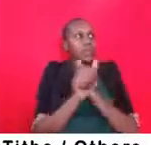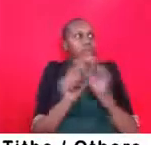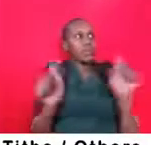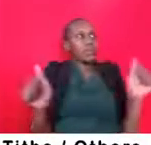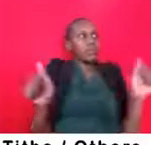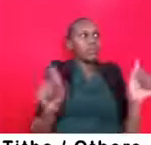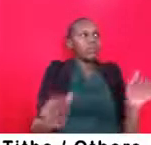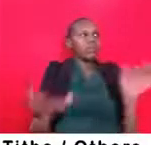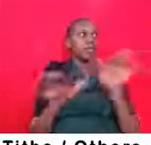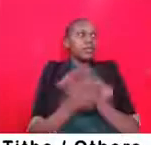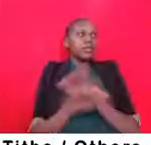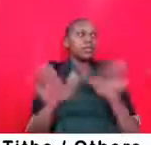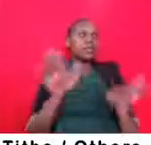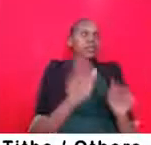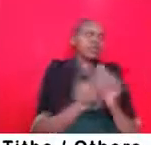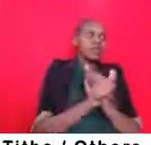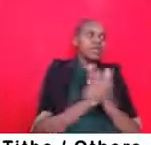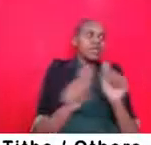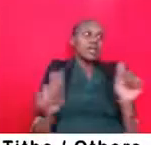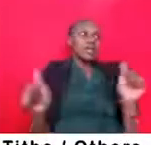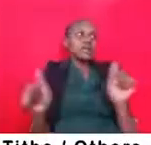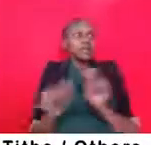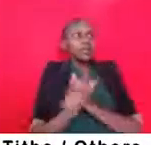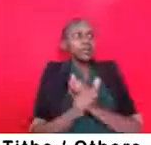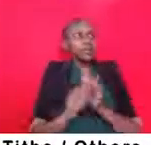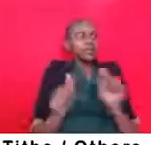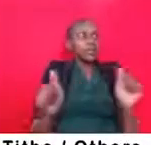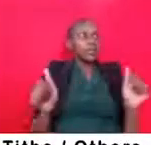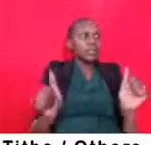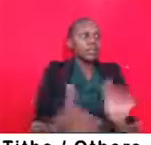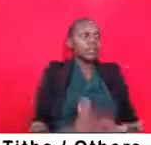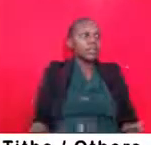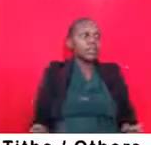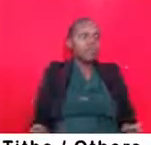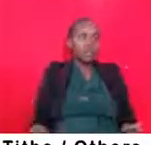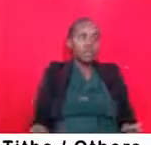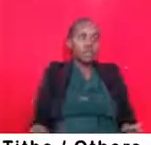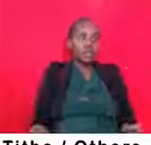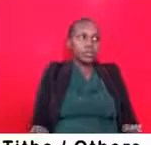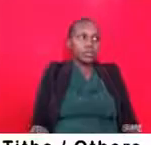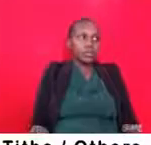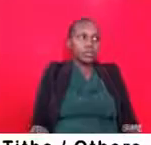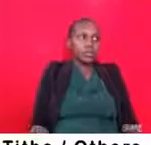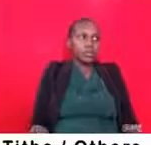Mambo sawa sawa, mambo sawa sawa.